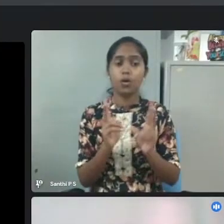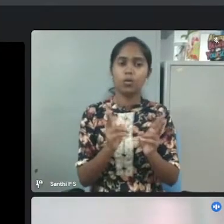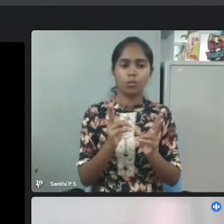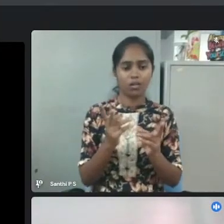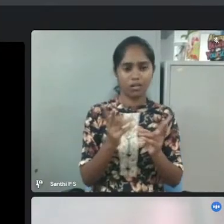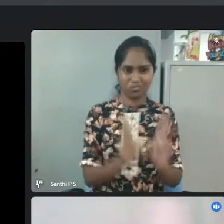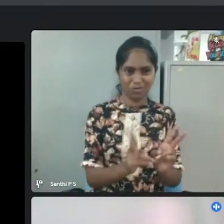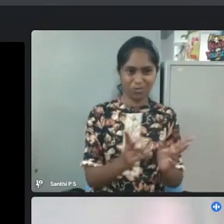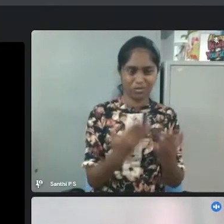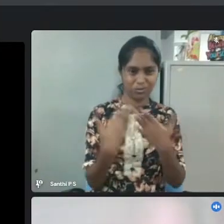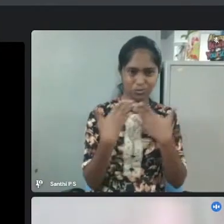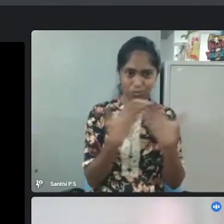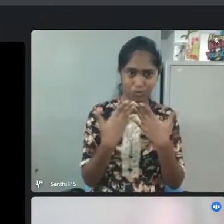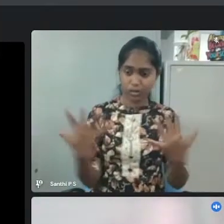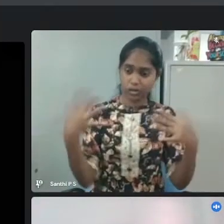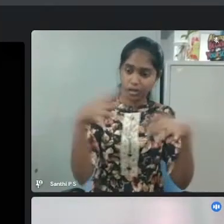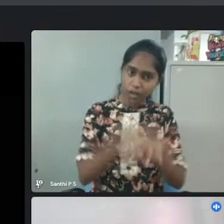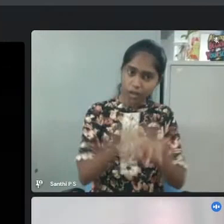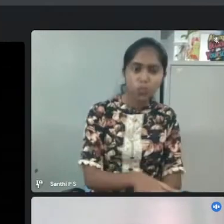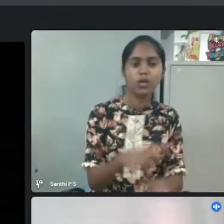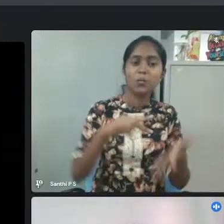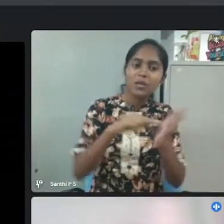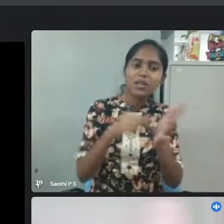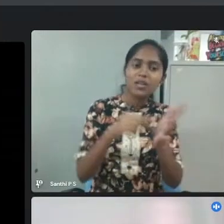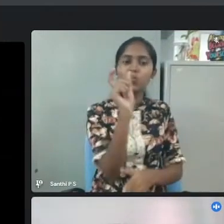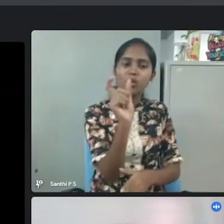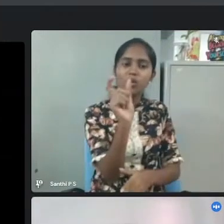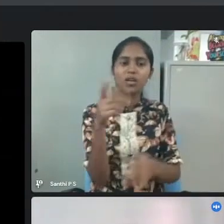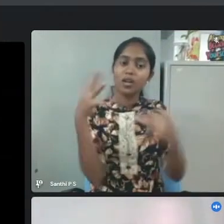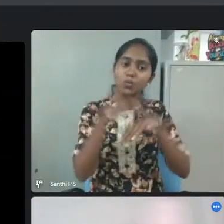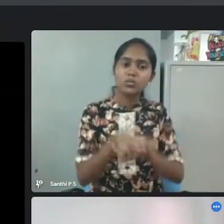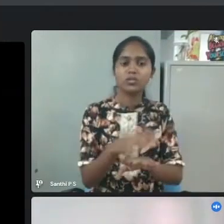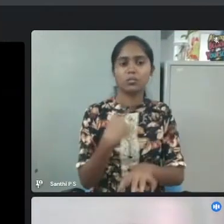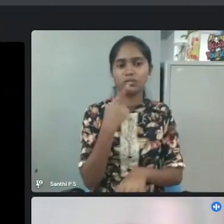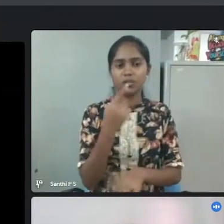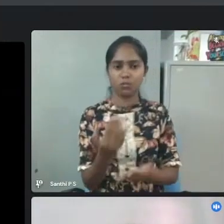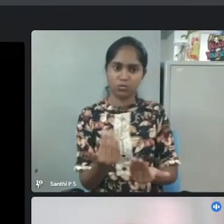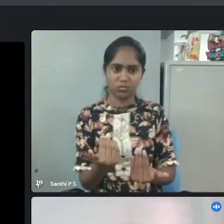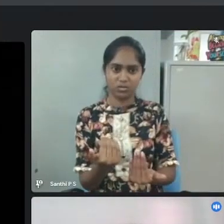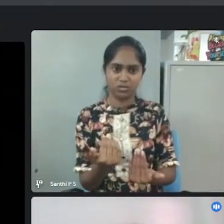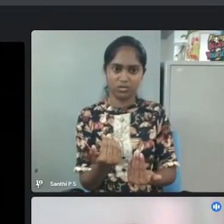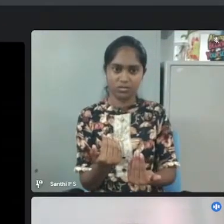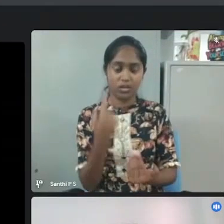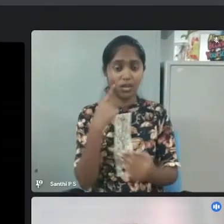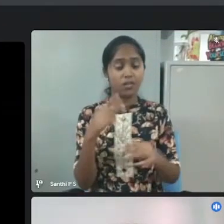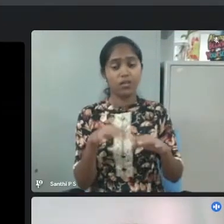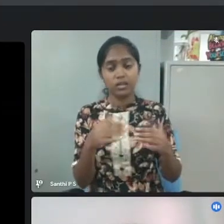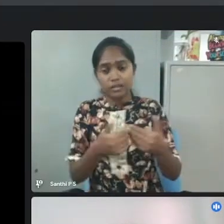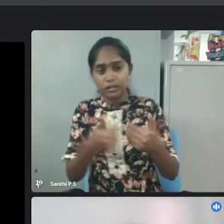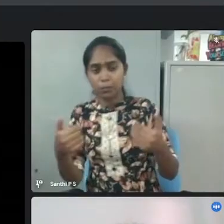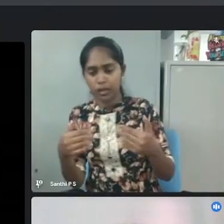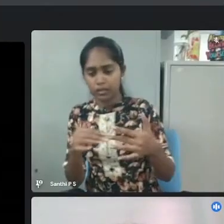സാധാരണ സ്കൂളുകളിൽ പോയി പഠിക്കുമ്പോൾ മാത്രമാണ് ഇൻക്ലൂഷൻ എന്ന് നമുക്ക് പറയാൻ സാധിക്കുകയുള്ളൂ. ഇതിന്റെ ഒരു